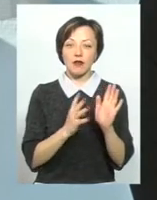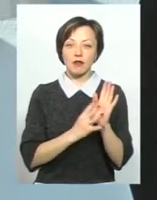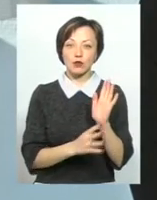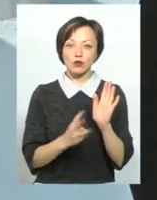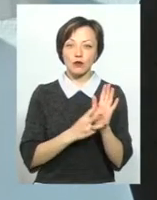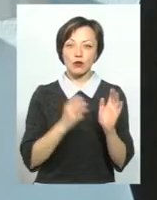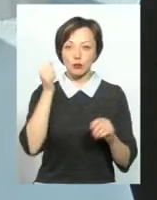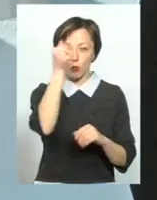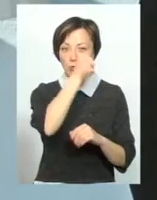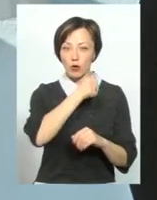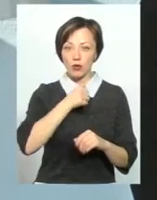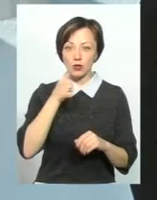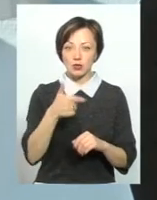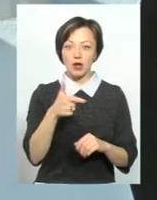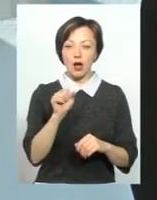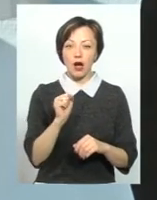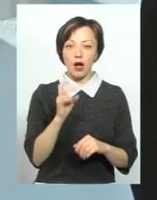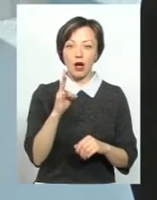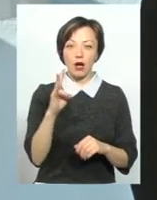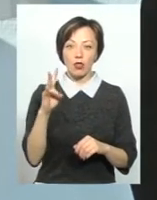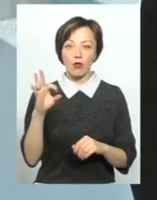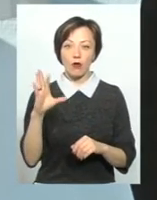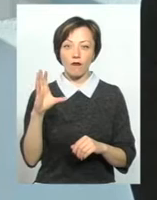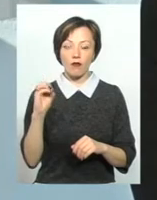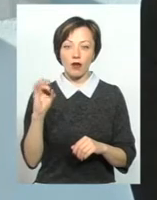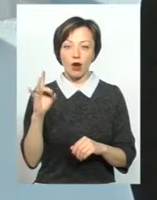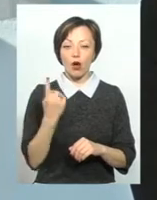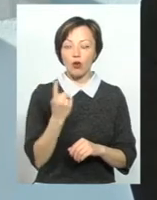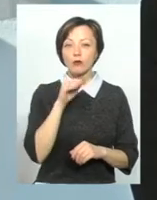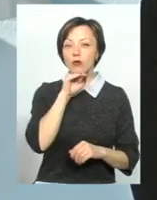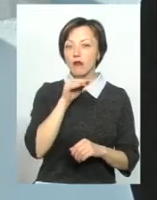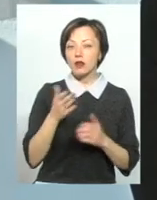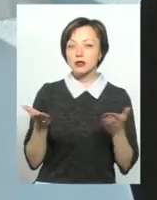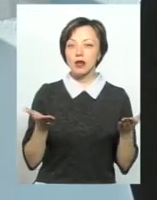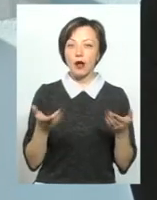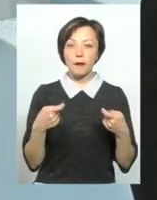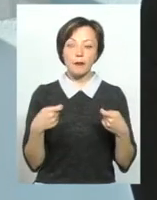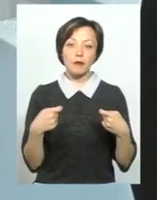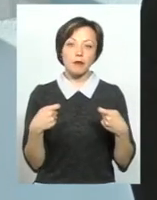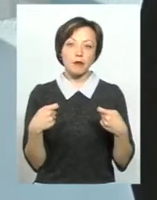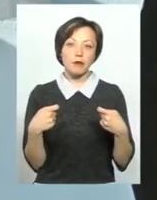98 році в Гановері. І один професор, який преподавав